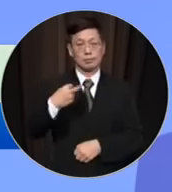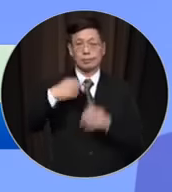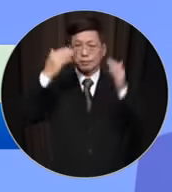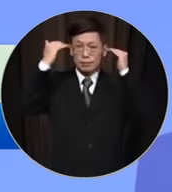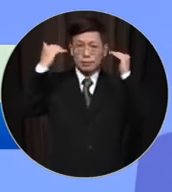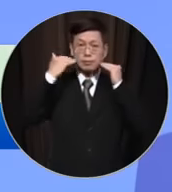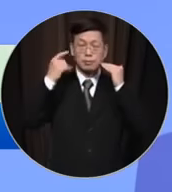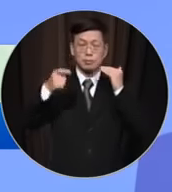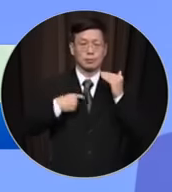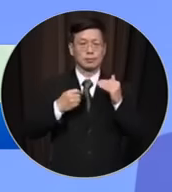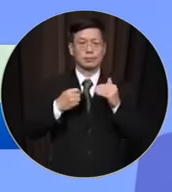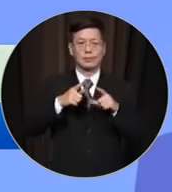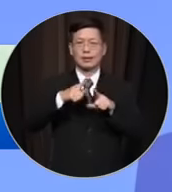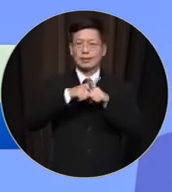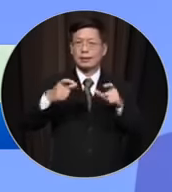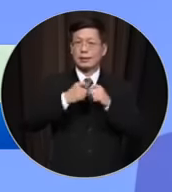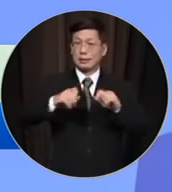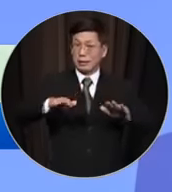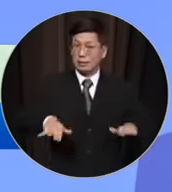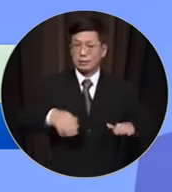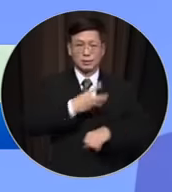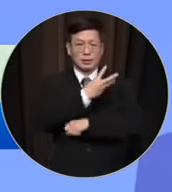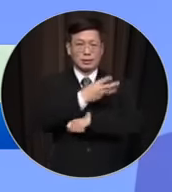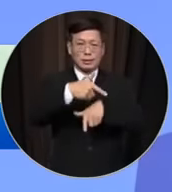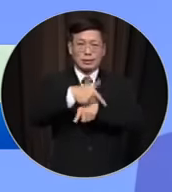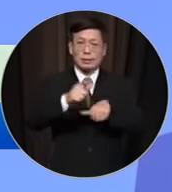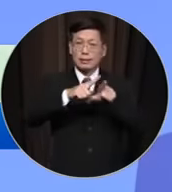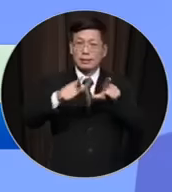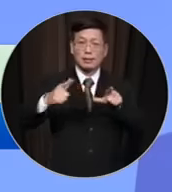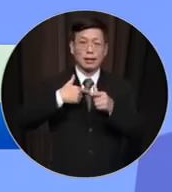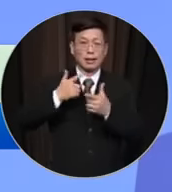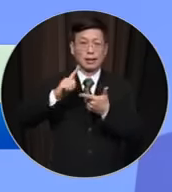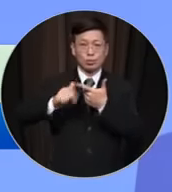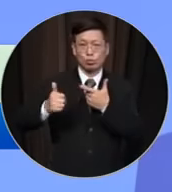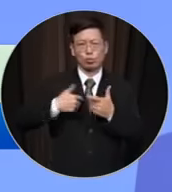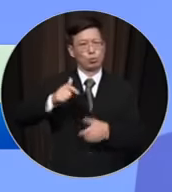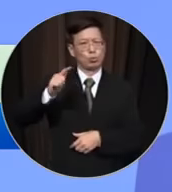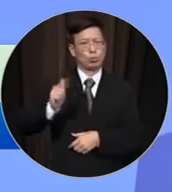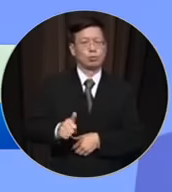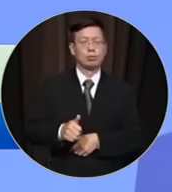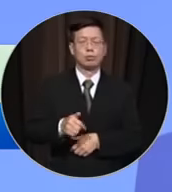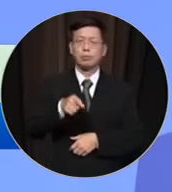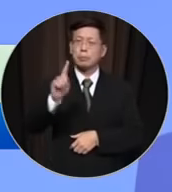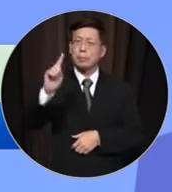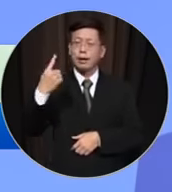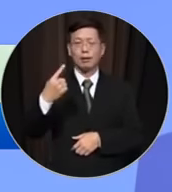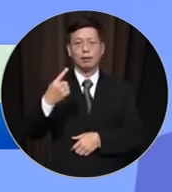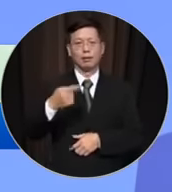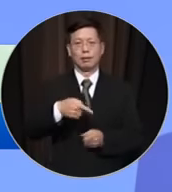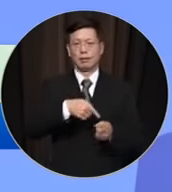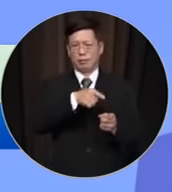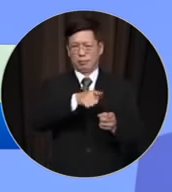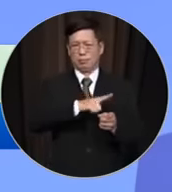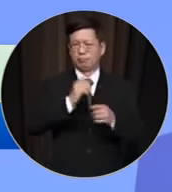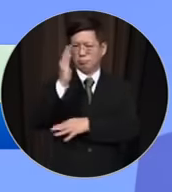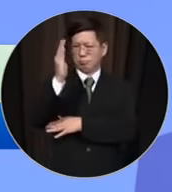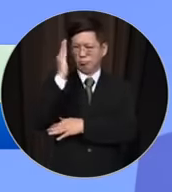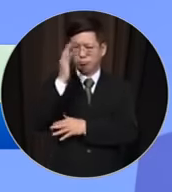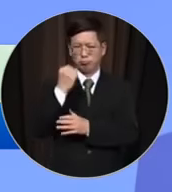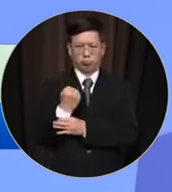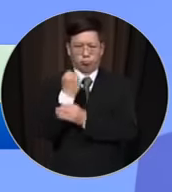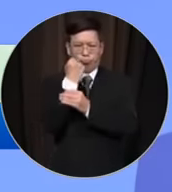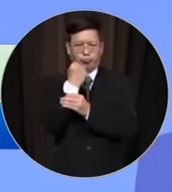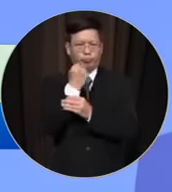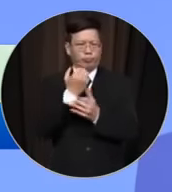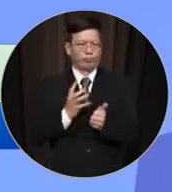国的这个大长今江南大叔，我们也都非常的熟悉，这就是因为政府的